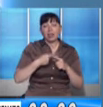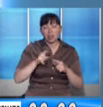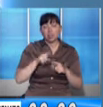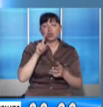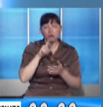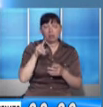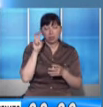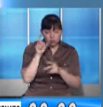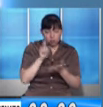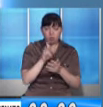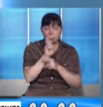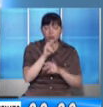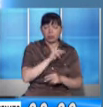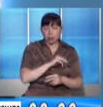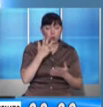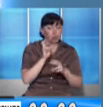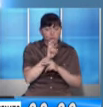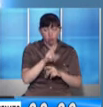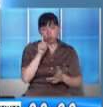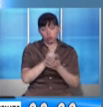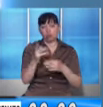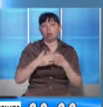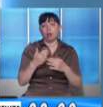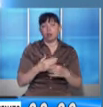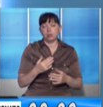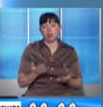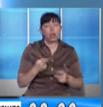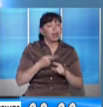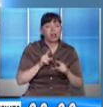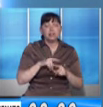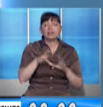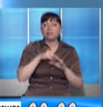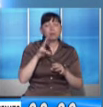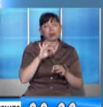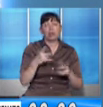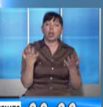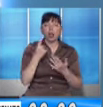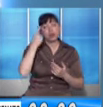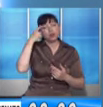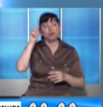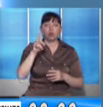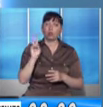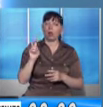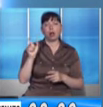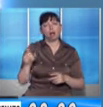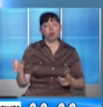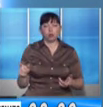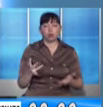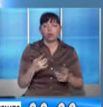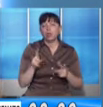că aceste alegeri nu sunt nici capriciu cuiva, nici o